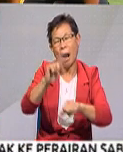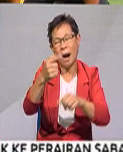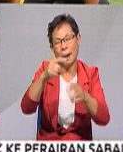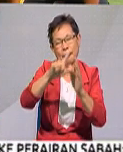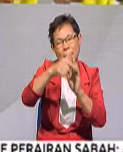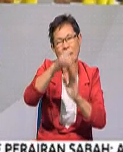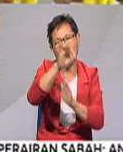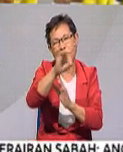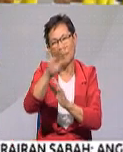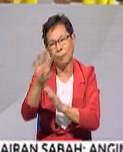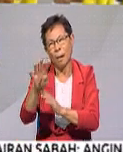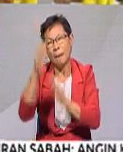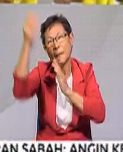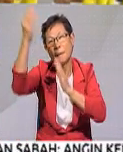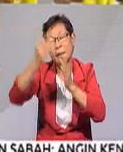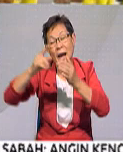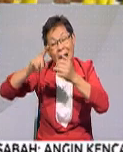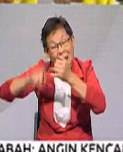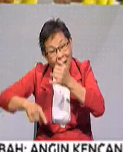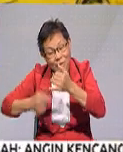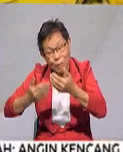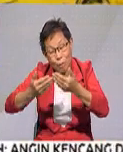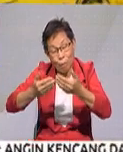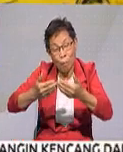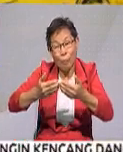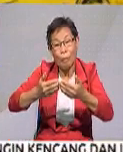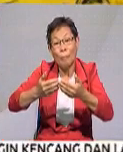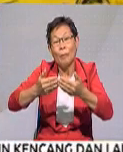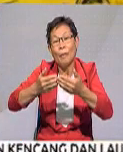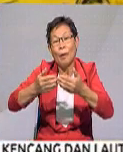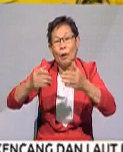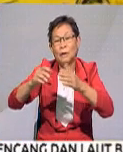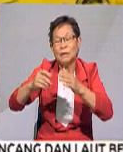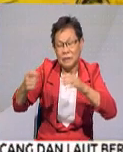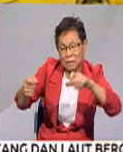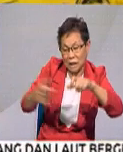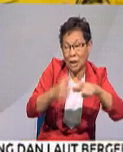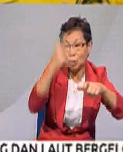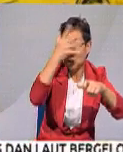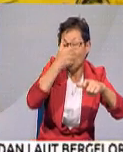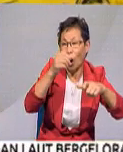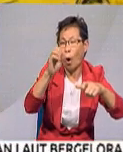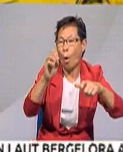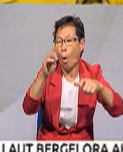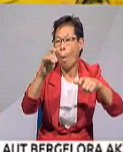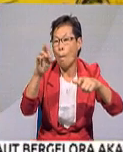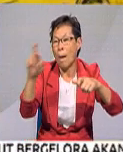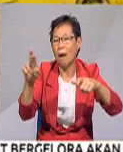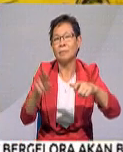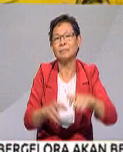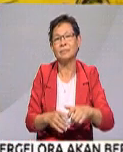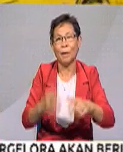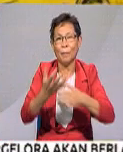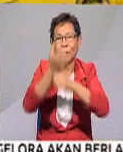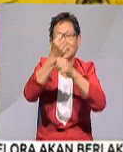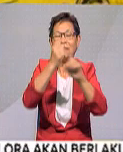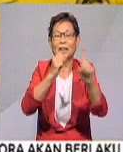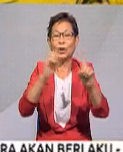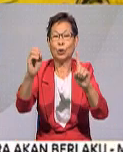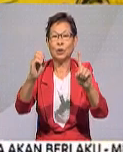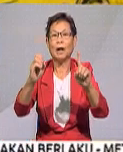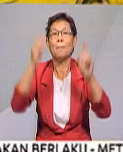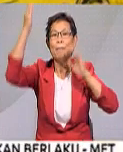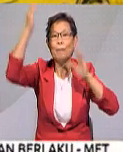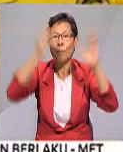minit ke-84, Malaysia akhirnya memecah kebuntuan menerusi jaringan cantik Omar Hakim. Kemenangan 1-0 ini